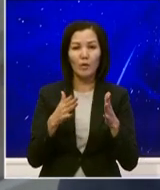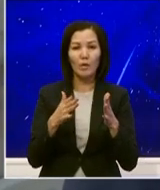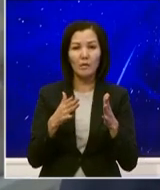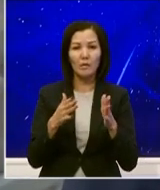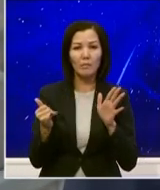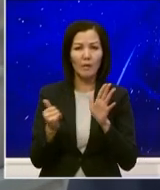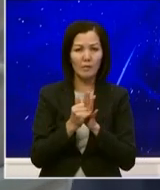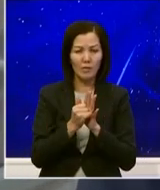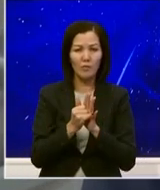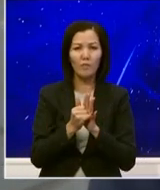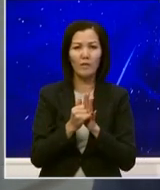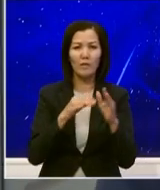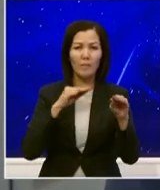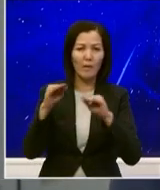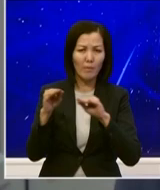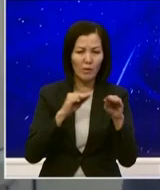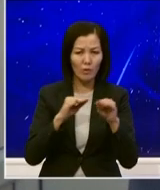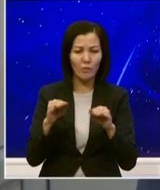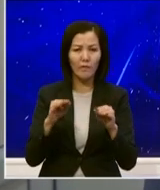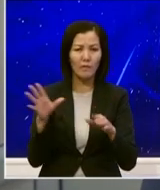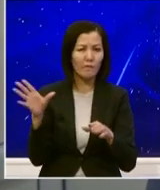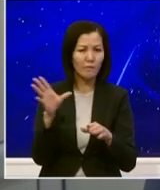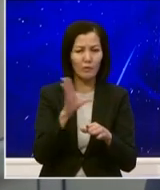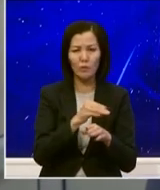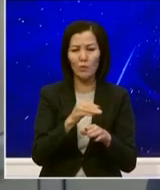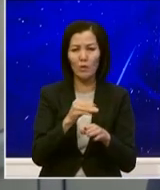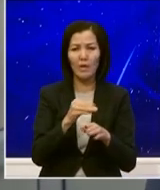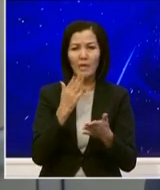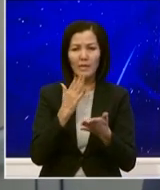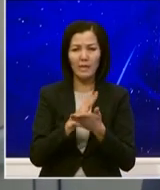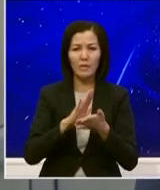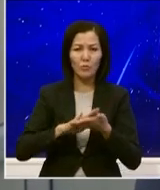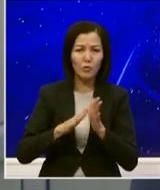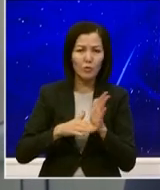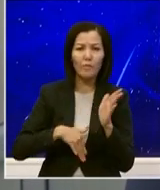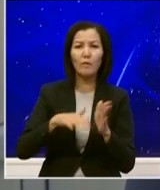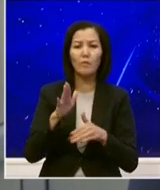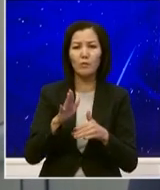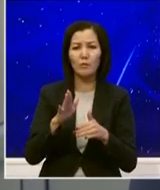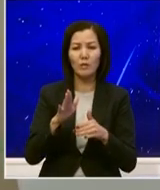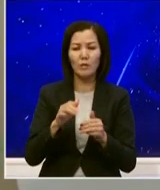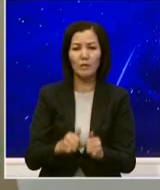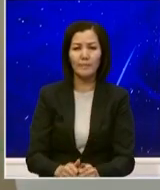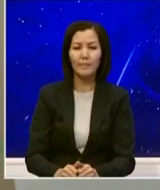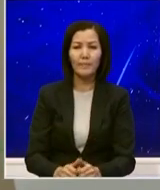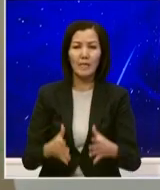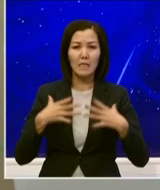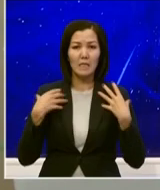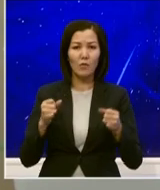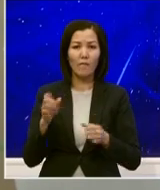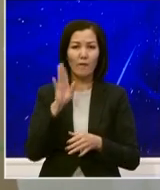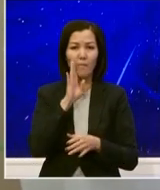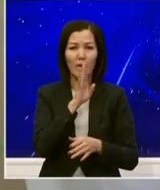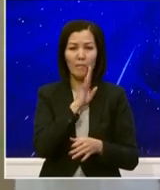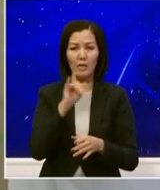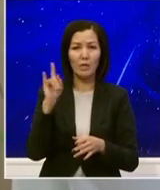аппаратов искусственной вентиляции легких, мониторов и другой аппаратуры для выхаживания как матерей, так и детей. Здоровью матери и ребенка в